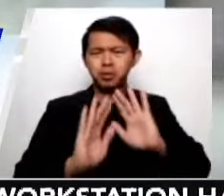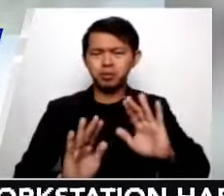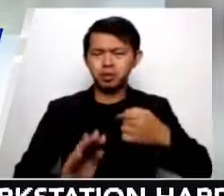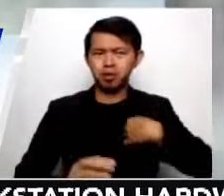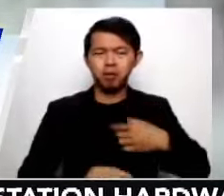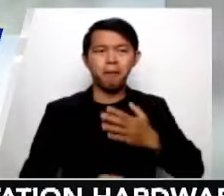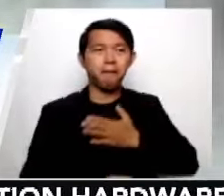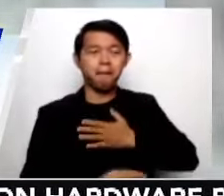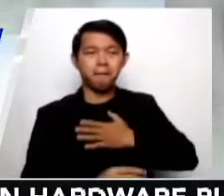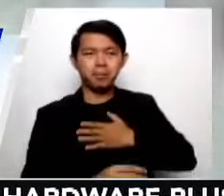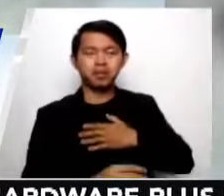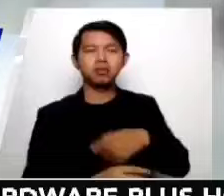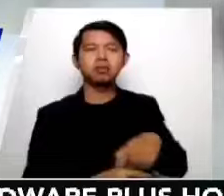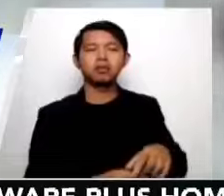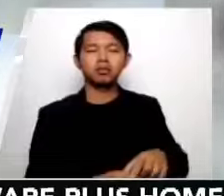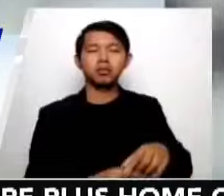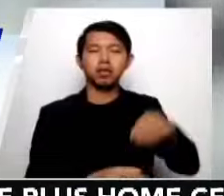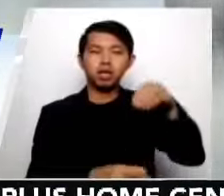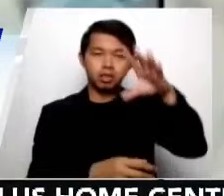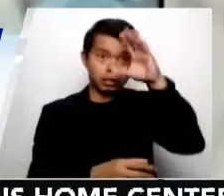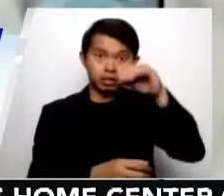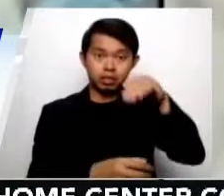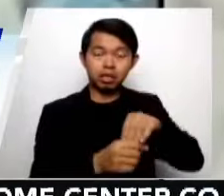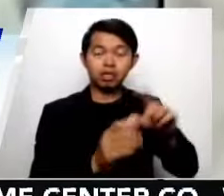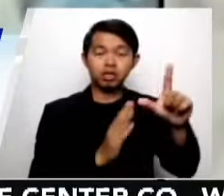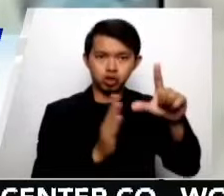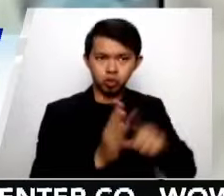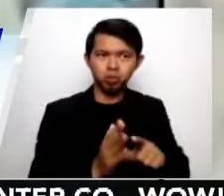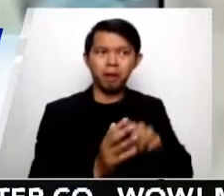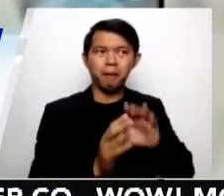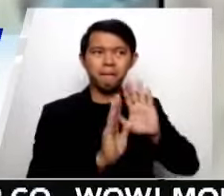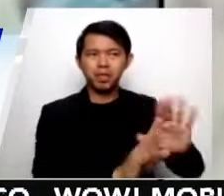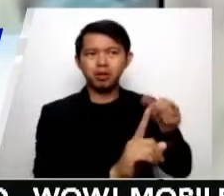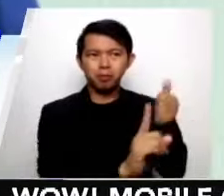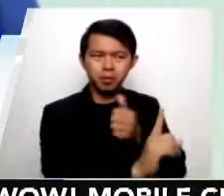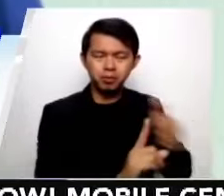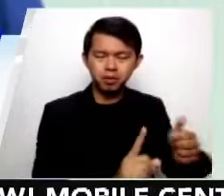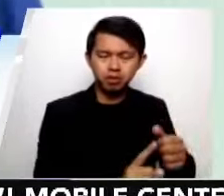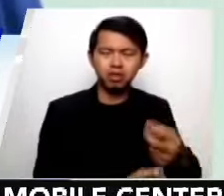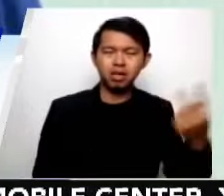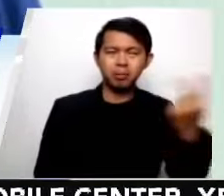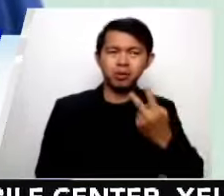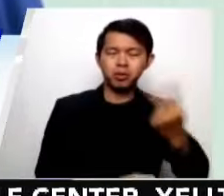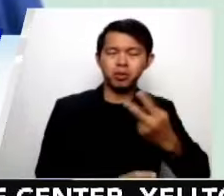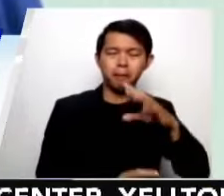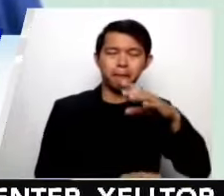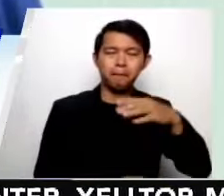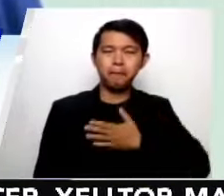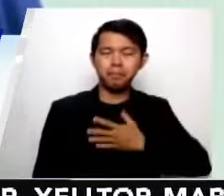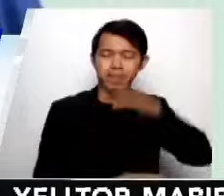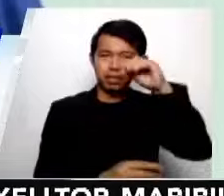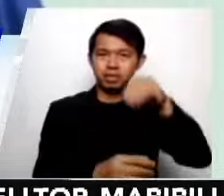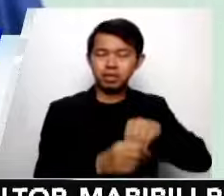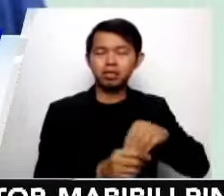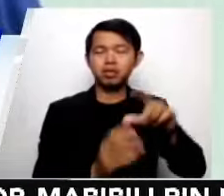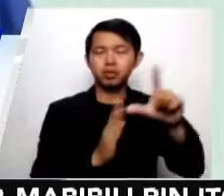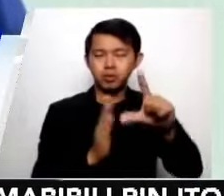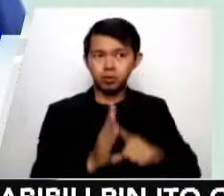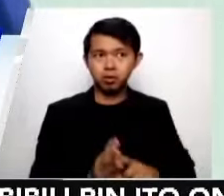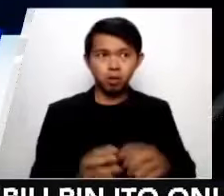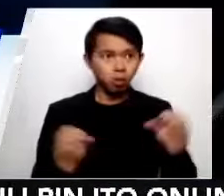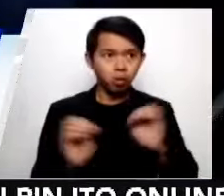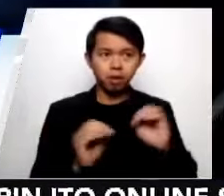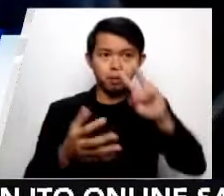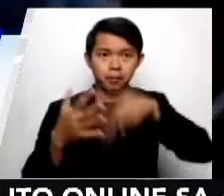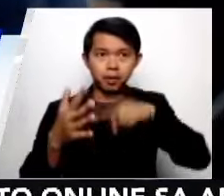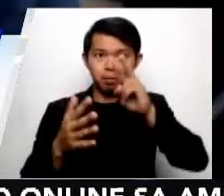eh. Naguntog kami niyan eh, yung manugang ko. Nung pinusasan kayo, wala ho ba siyang binasa sa iyo na Miranda rights na may karapatan ka? Wala po,